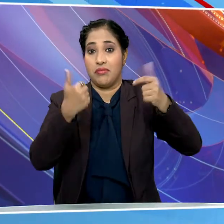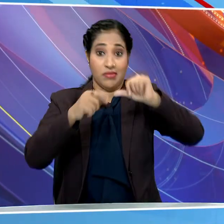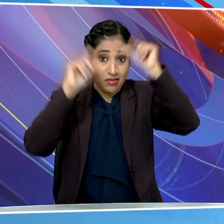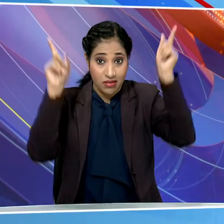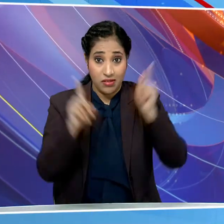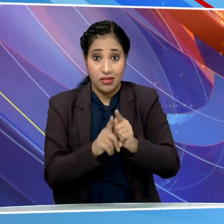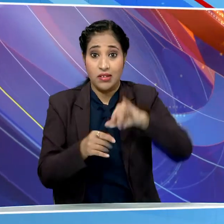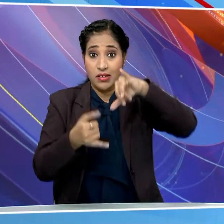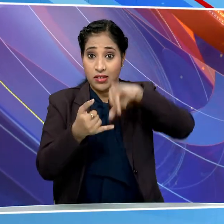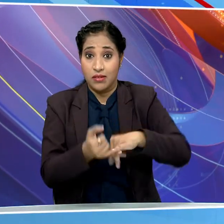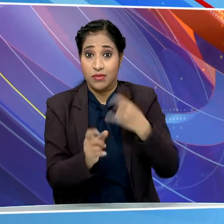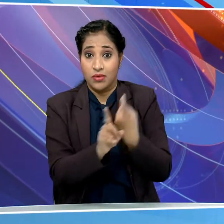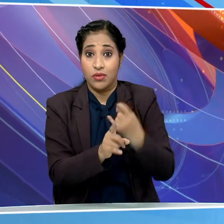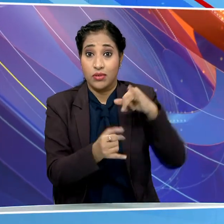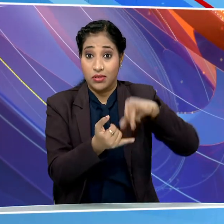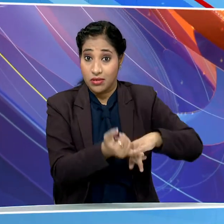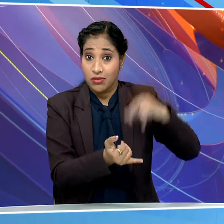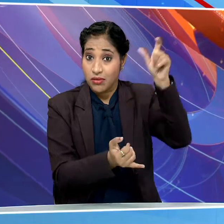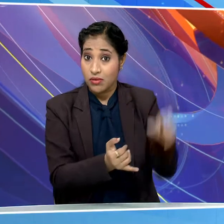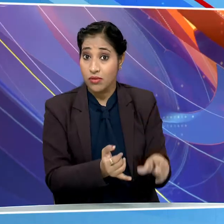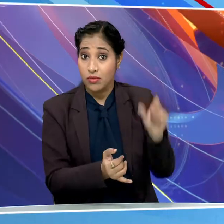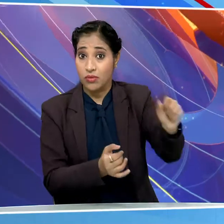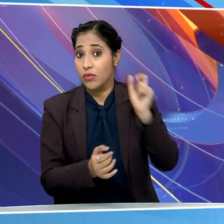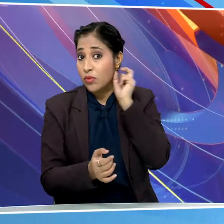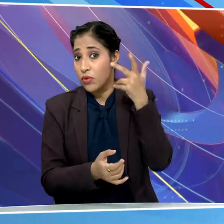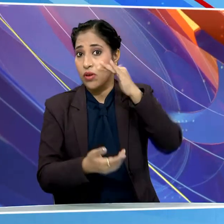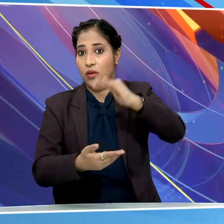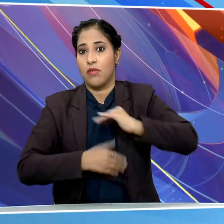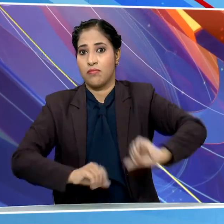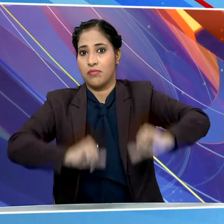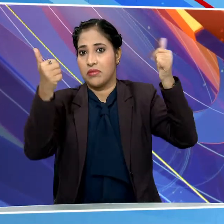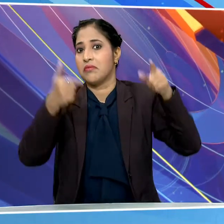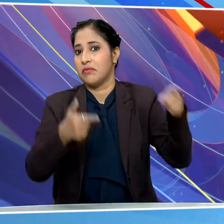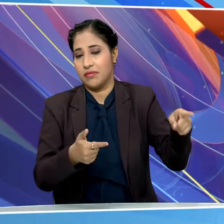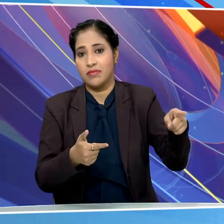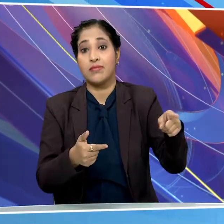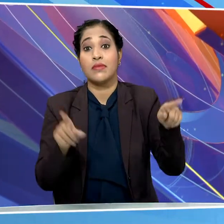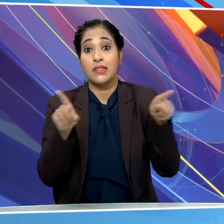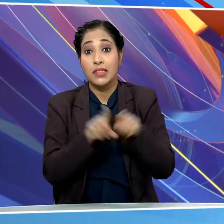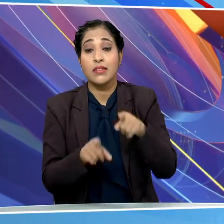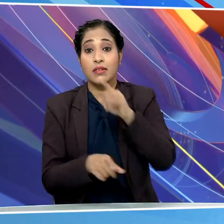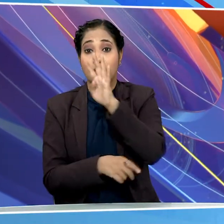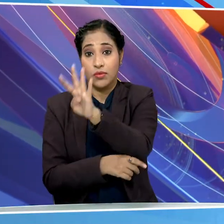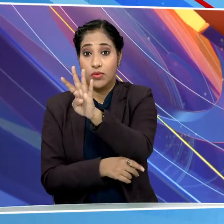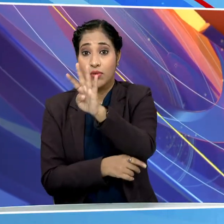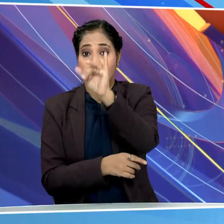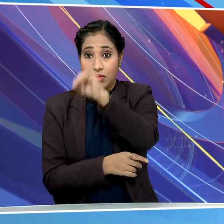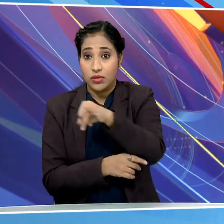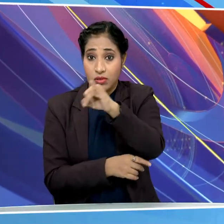भारत की सिफ्त कौर समरा ने स्वर्ण पदक जीतने में सफलता पाई. उन्होंने